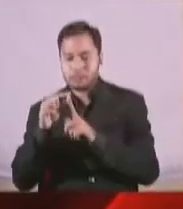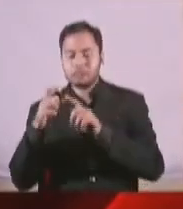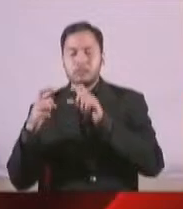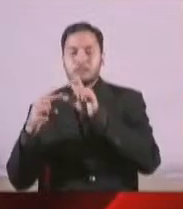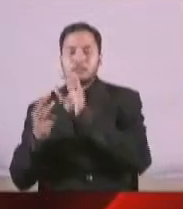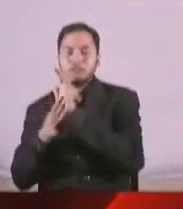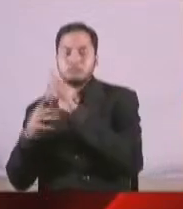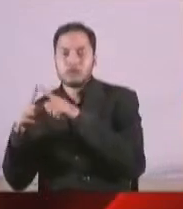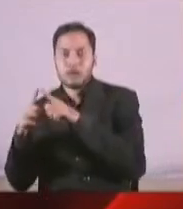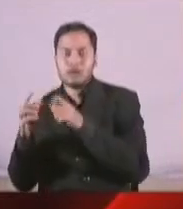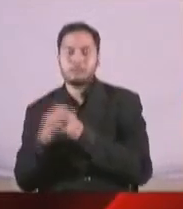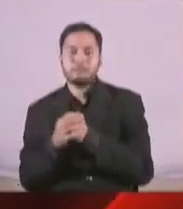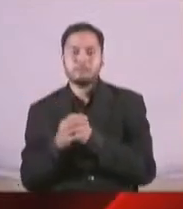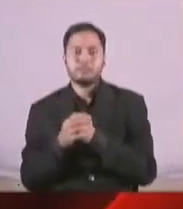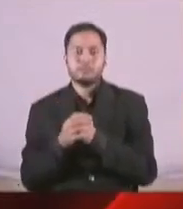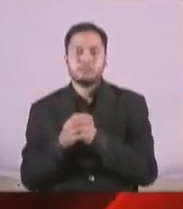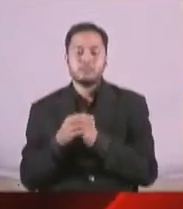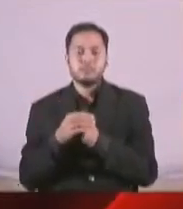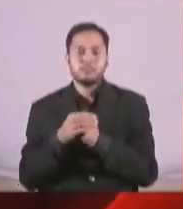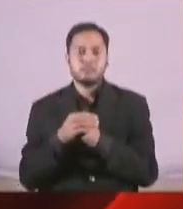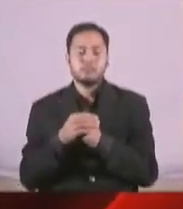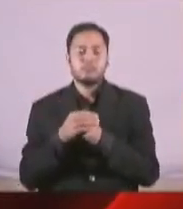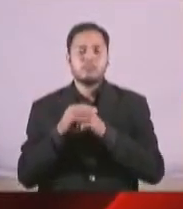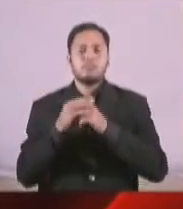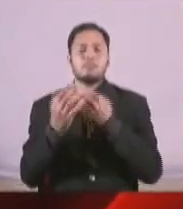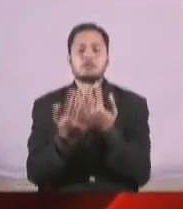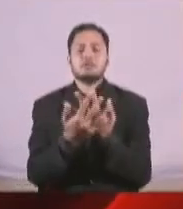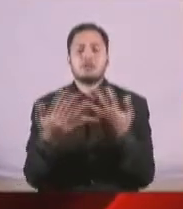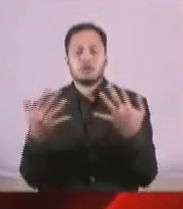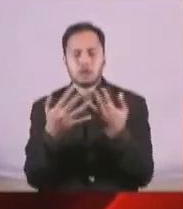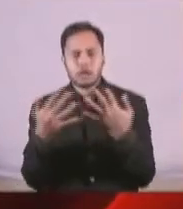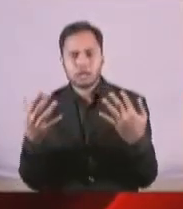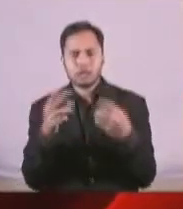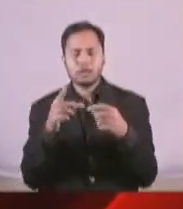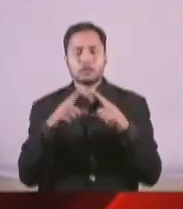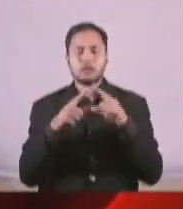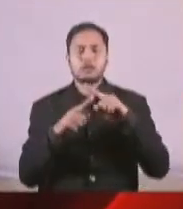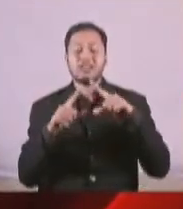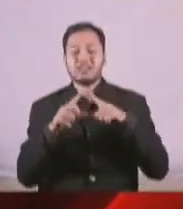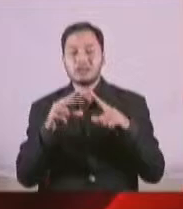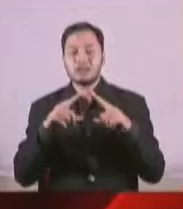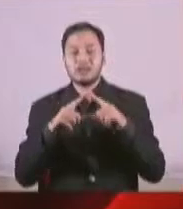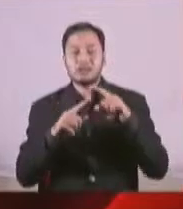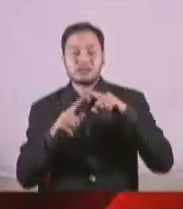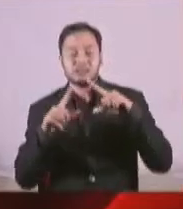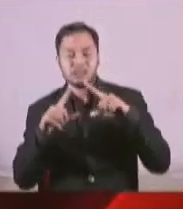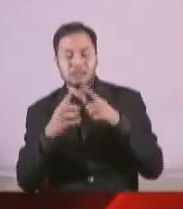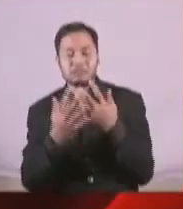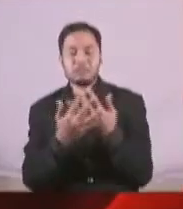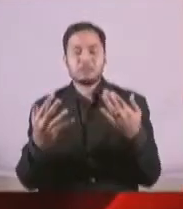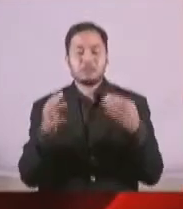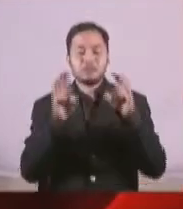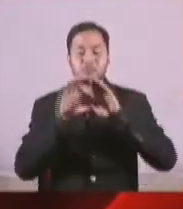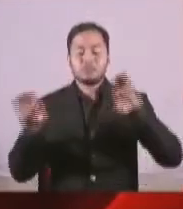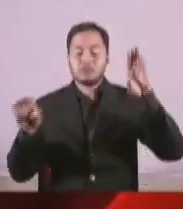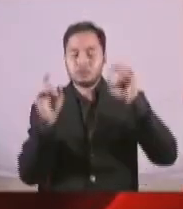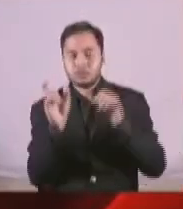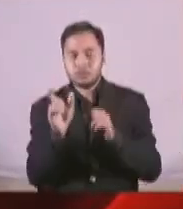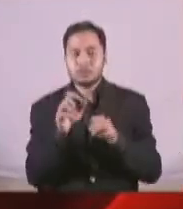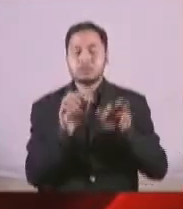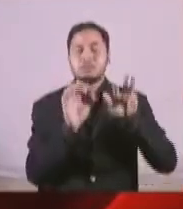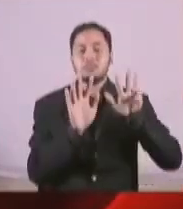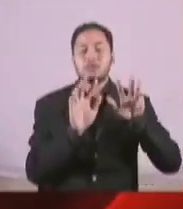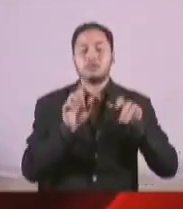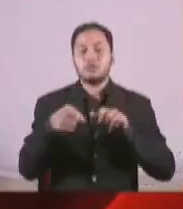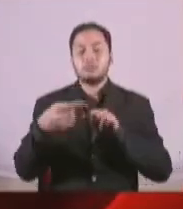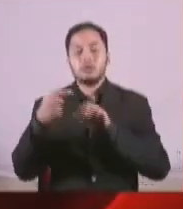Sumatera Utara, rata-rata bahwa kita masih 9,8 tahun.